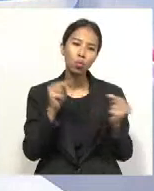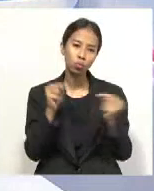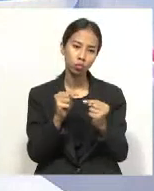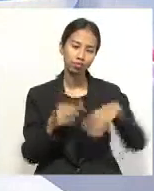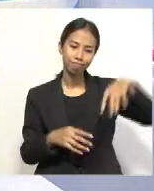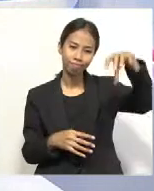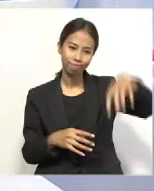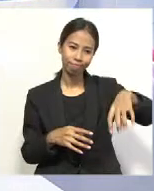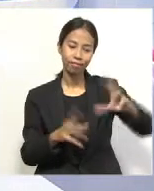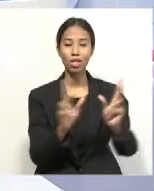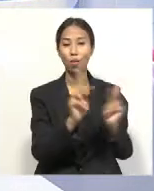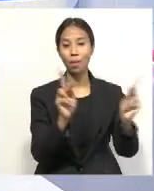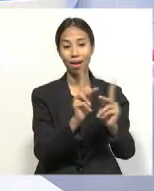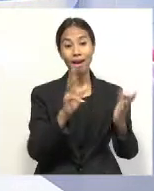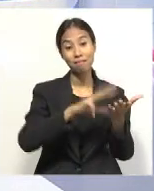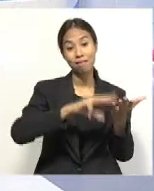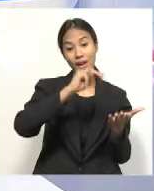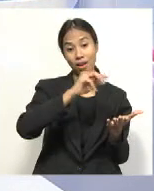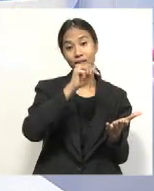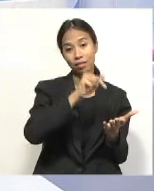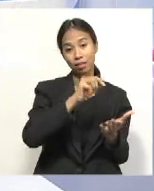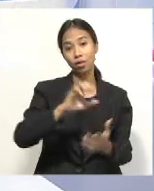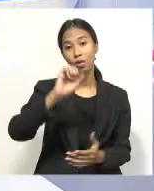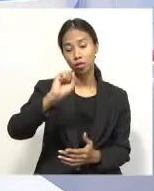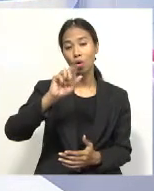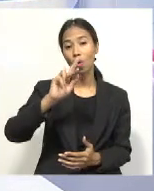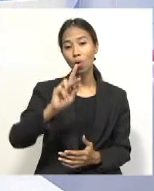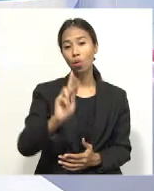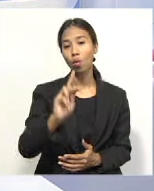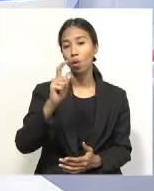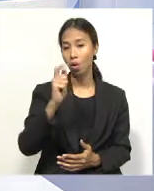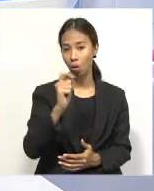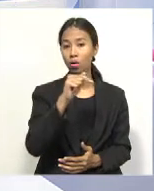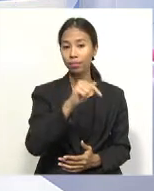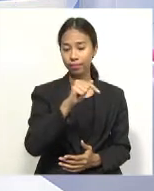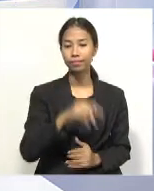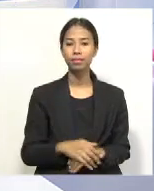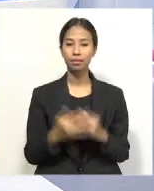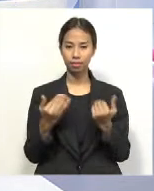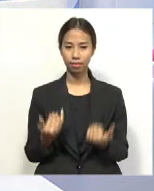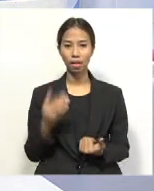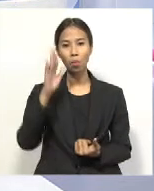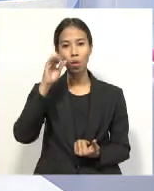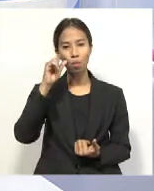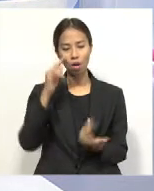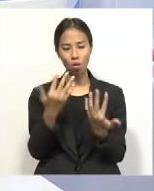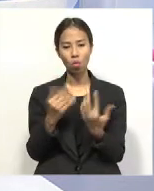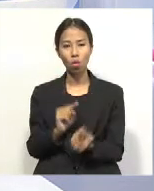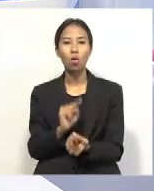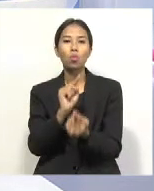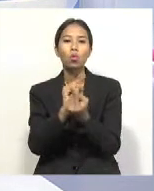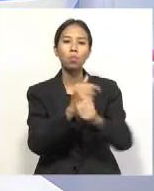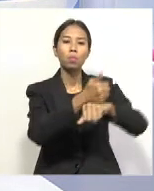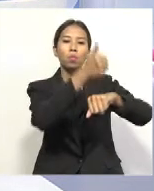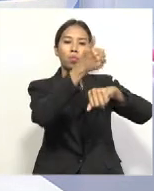รับบรรยากาศที่สำนักงานคณะกรรมการการอุดมศึกษาหรือสกอล่าสุดณขณะนี้เนี่ยผู้ปกครองก็ได้รอพบกับทางผู้บริหารของ